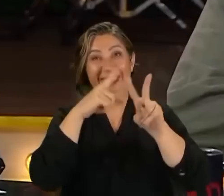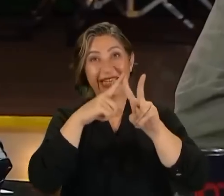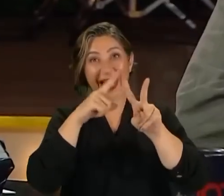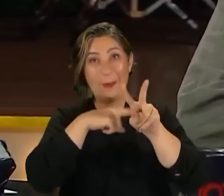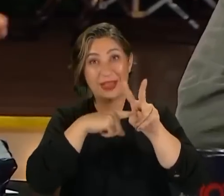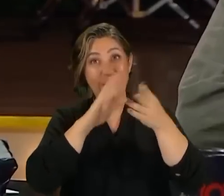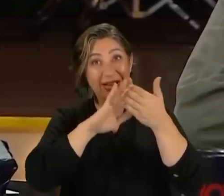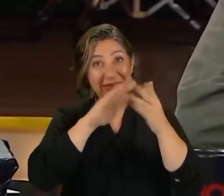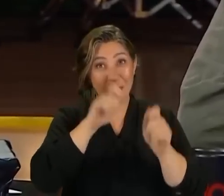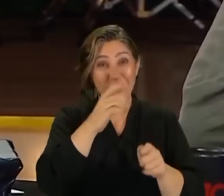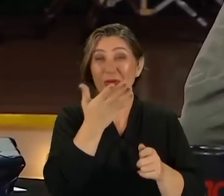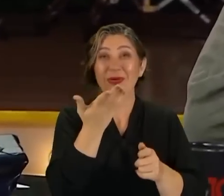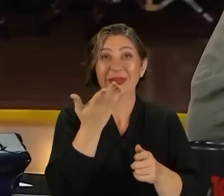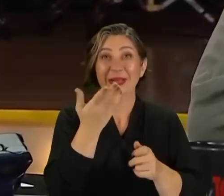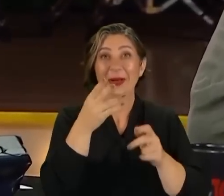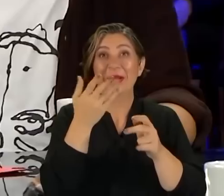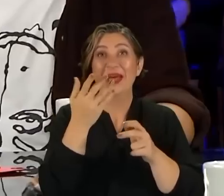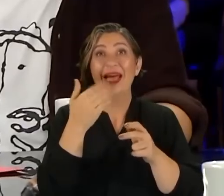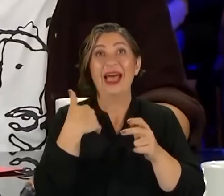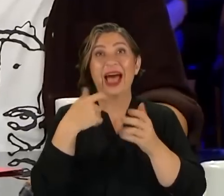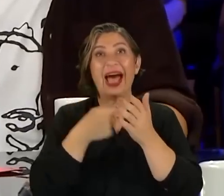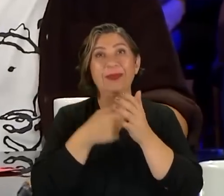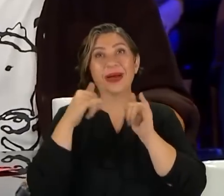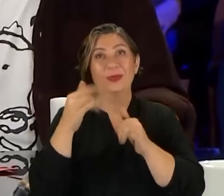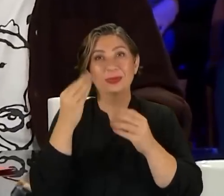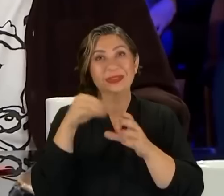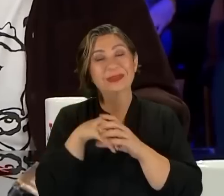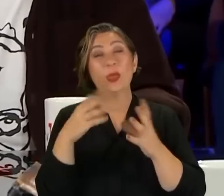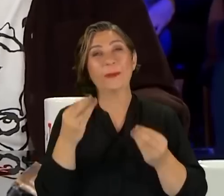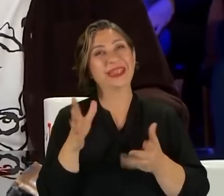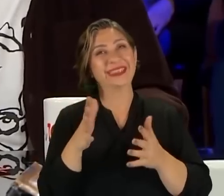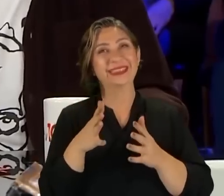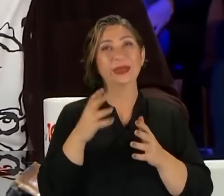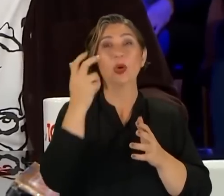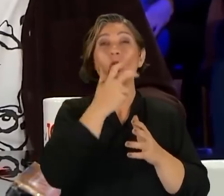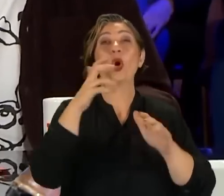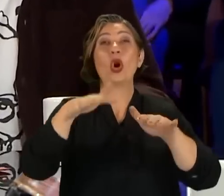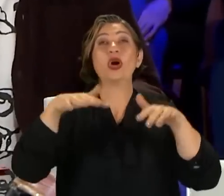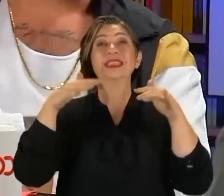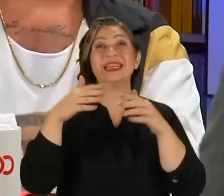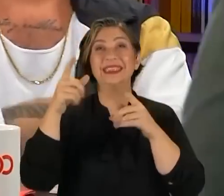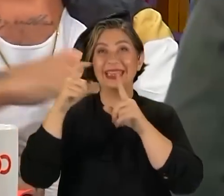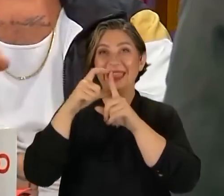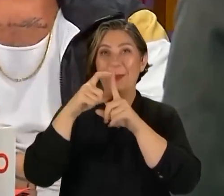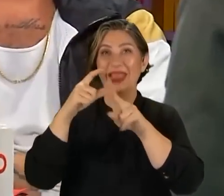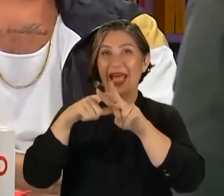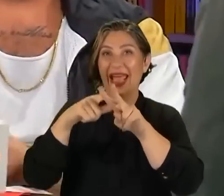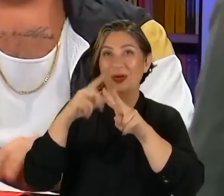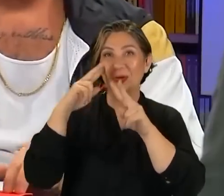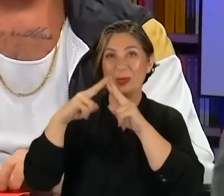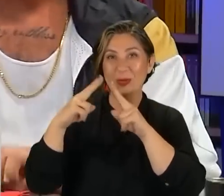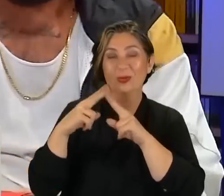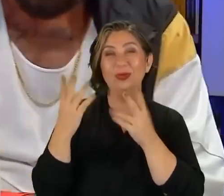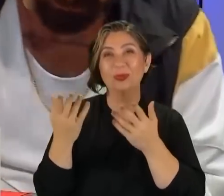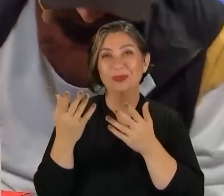mı arkadaşlık ediyordun? Madrid'e mi gidiyordun? Adaşım oldu. Ya konseri ara verdik. Sen Demet Akalın'la görüşüyordun. Ben